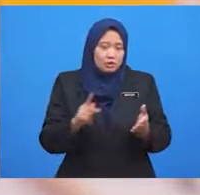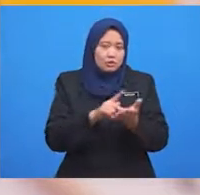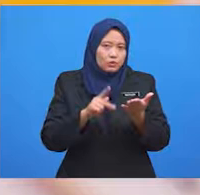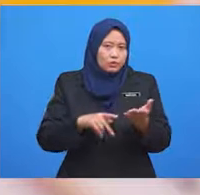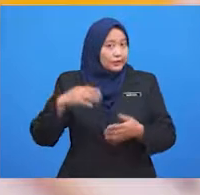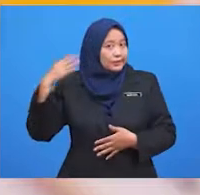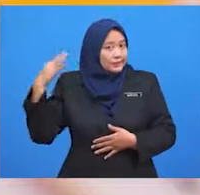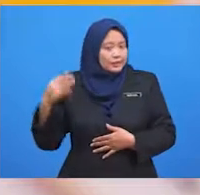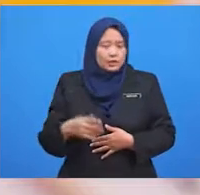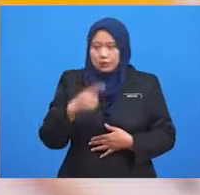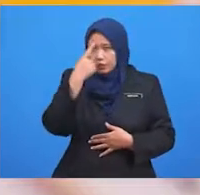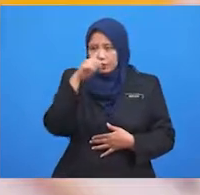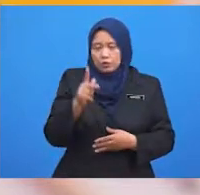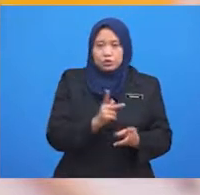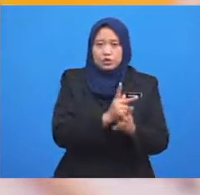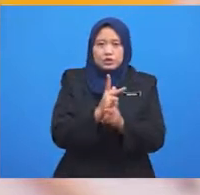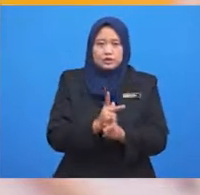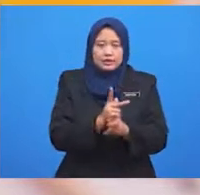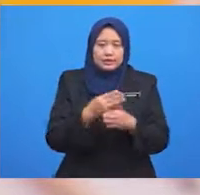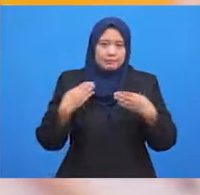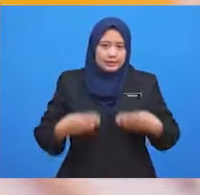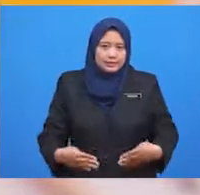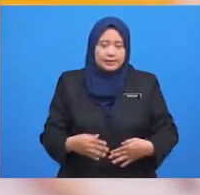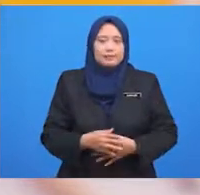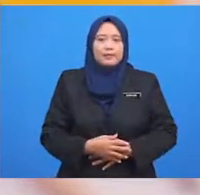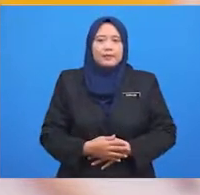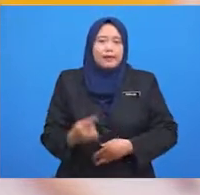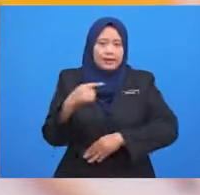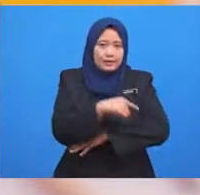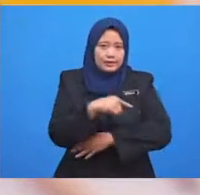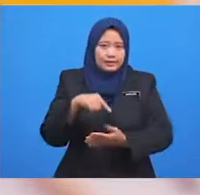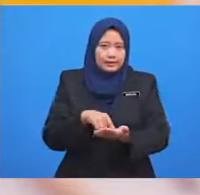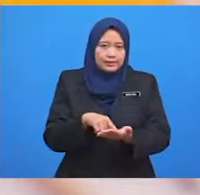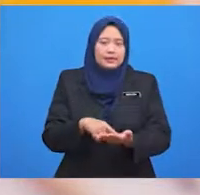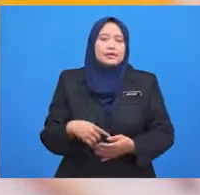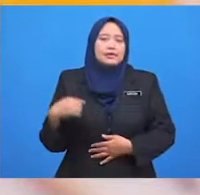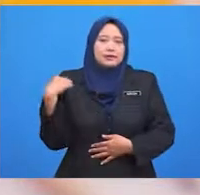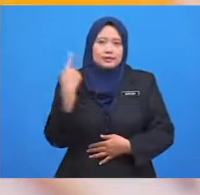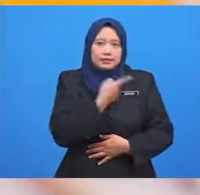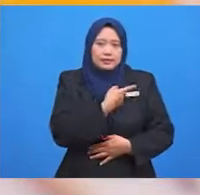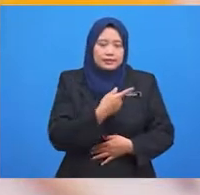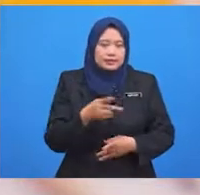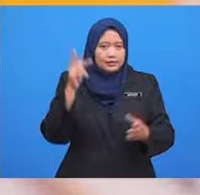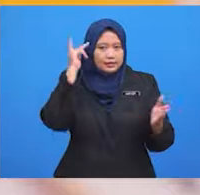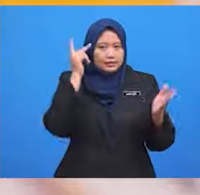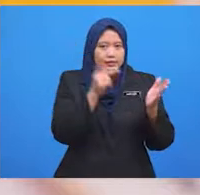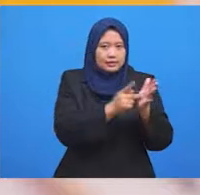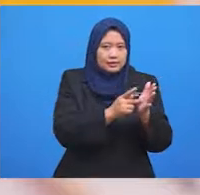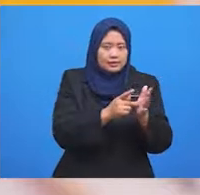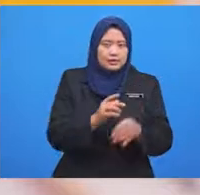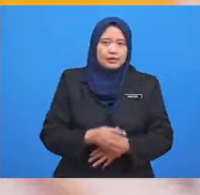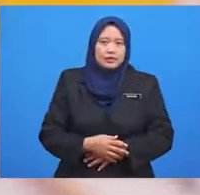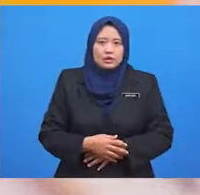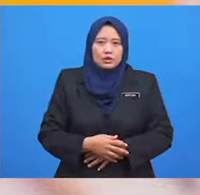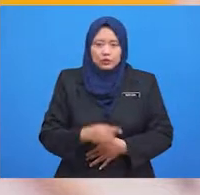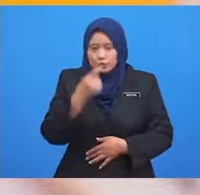bagi penjagaan badan. Menariknya hari ini, kita akan mengenal pasti berkenaan kompetensi unit